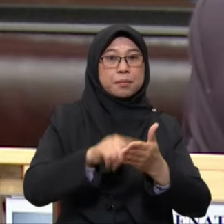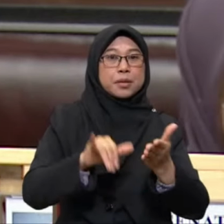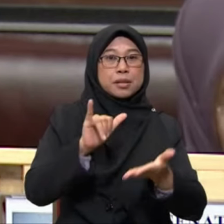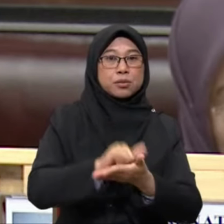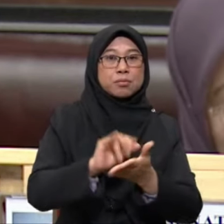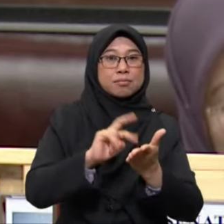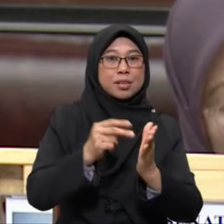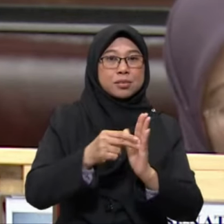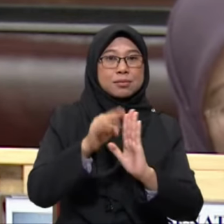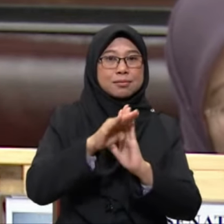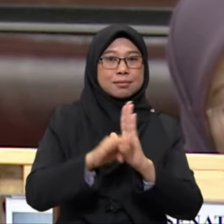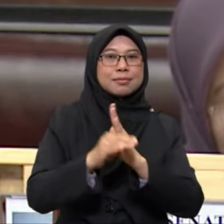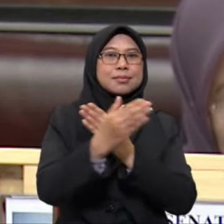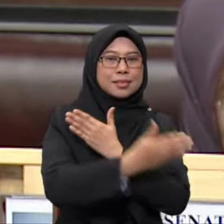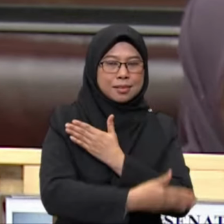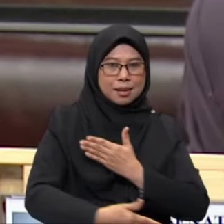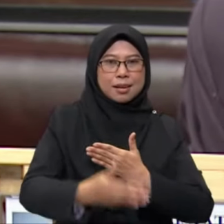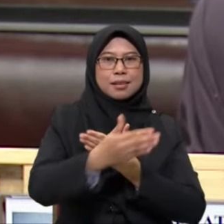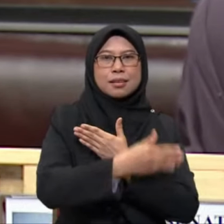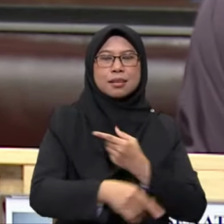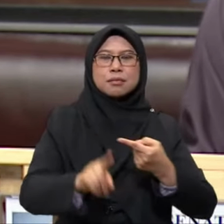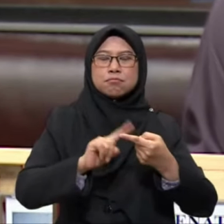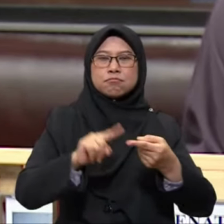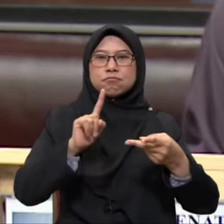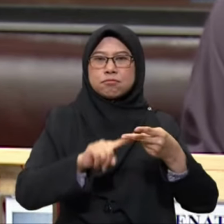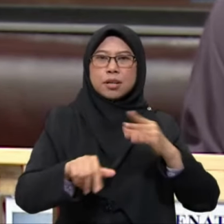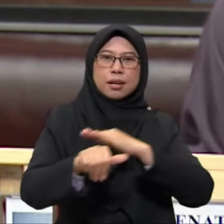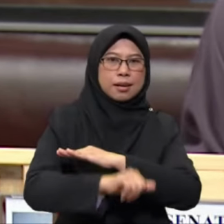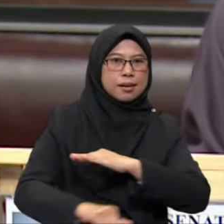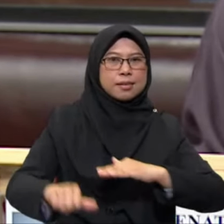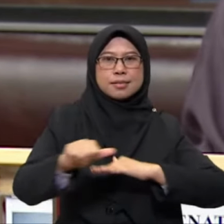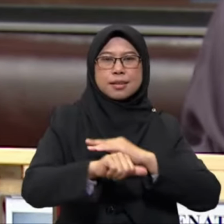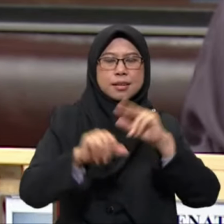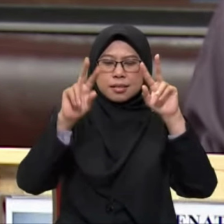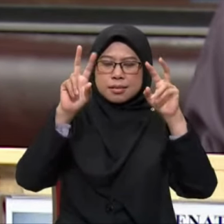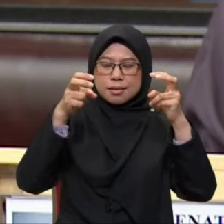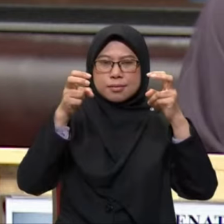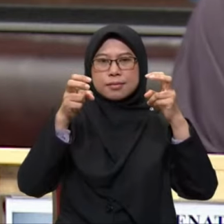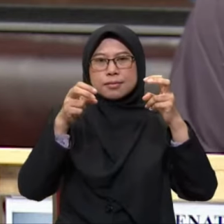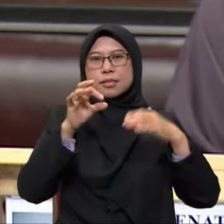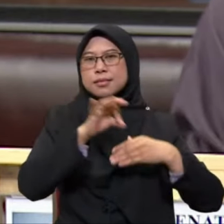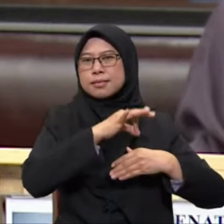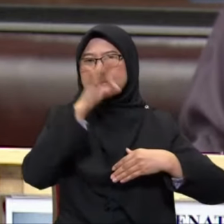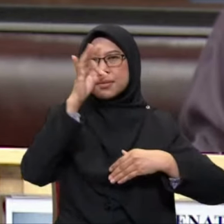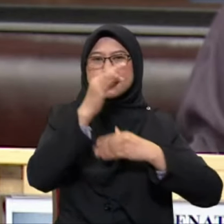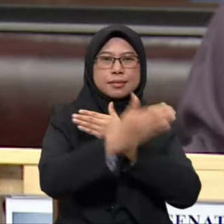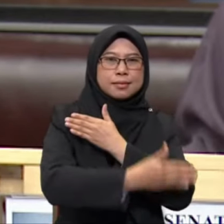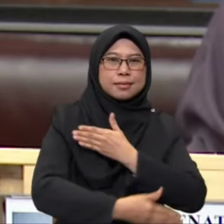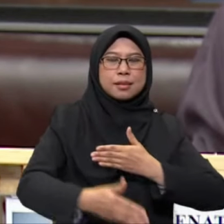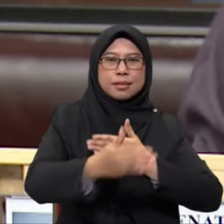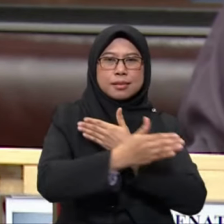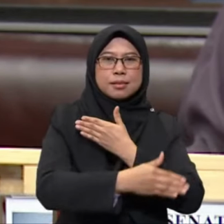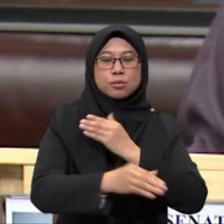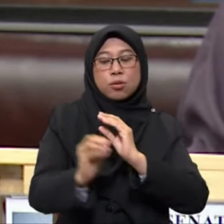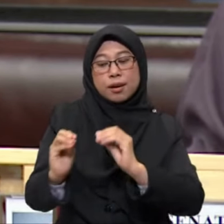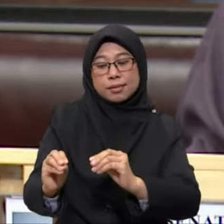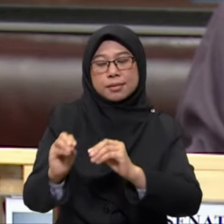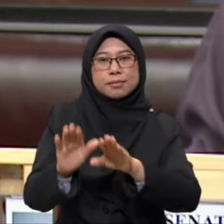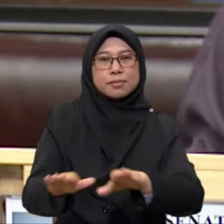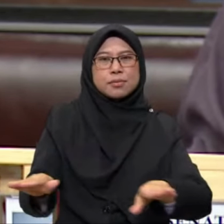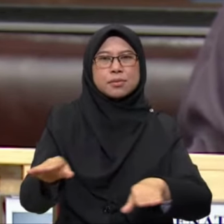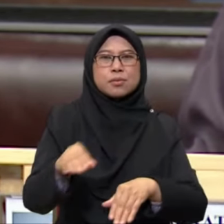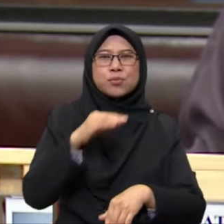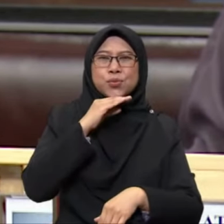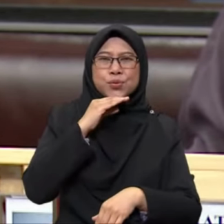negara, pengenalan kepada asas semangat kenegaraan kepada mereka, supaya